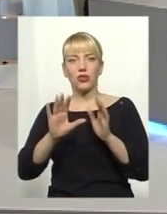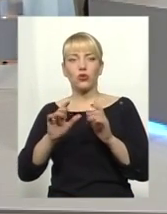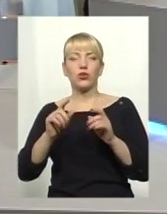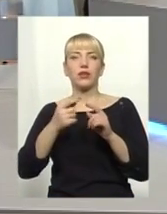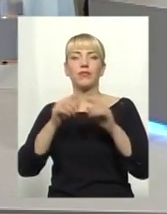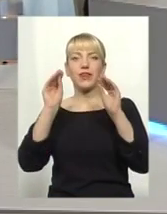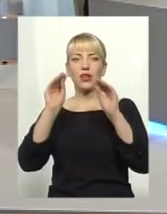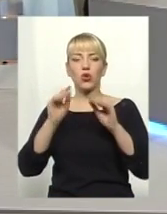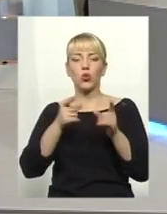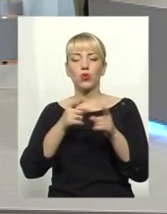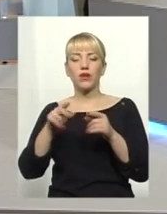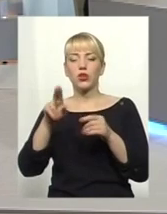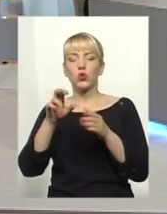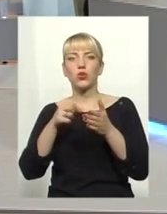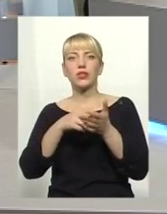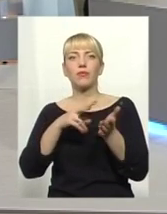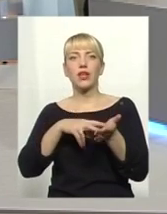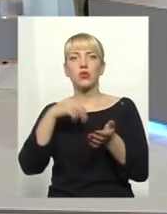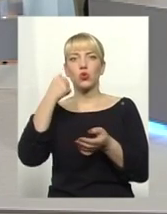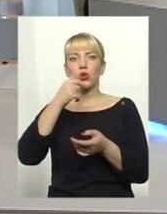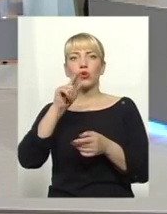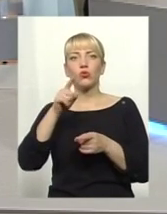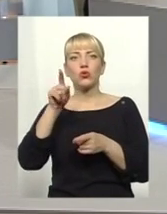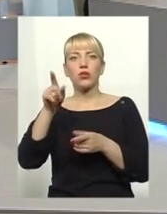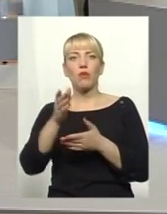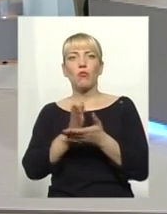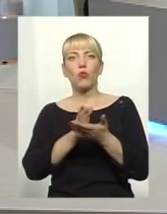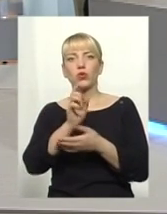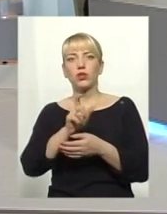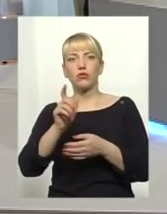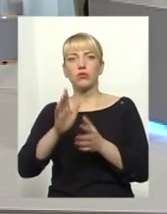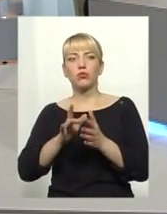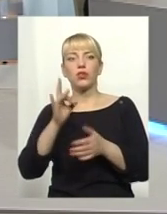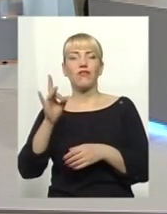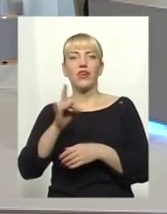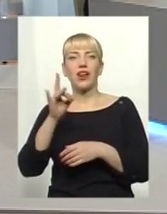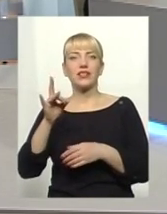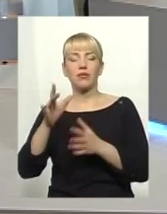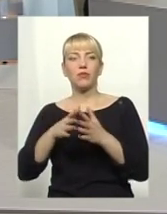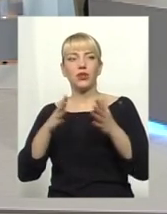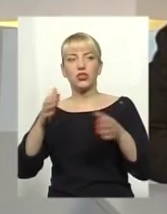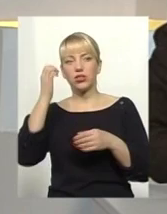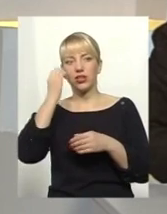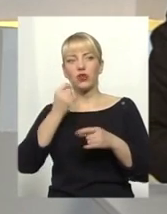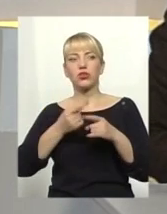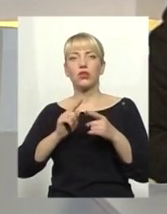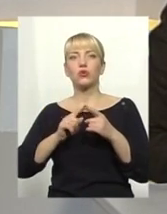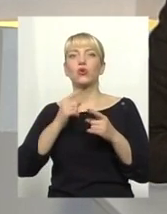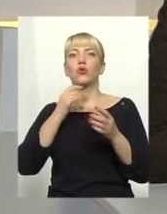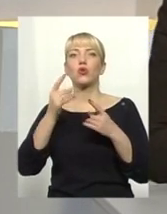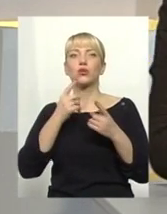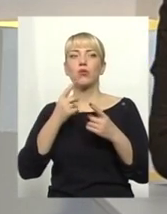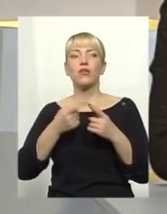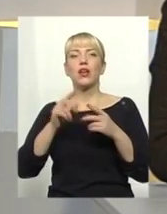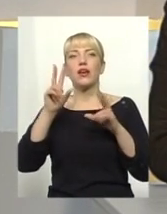року, тому що там чиновників, посадовців буде в рази більше. Дякую вам за цю розмову, вважаю, що до цієї